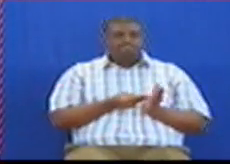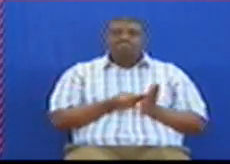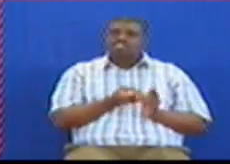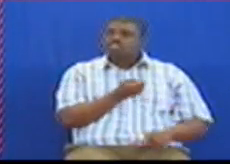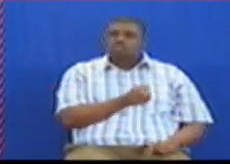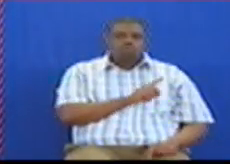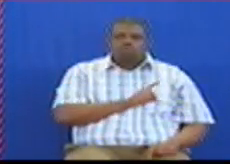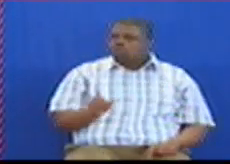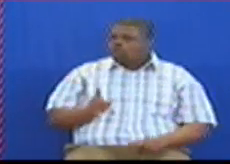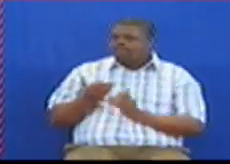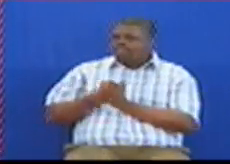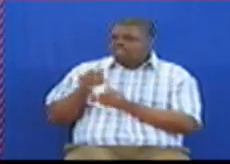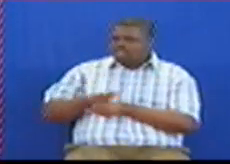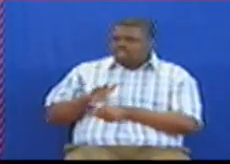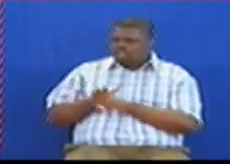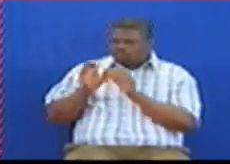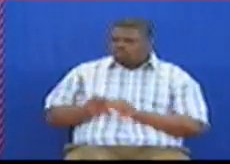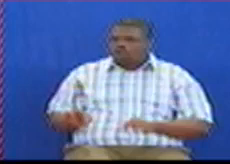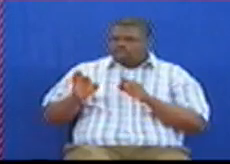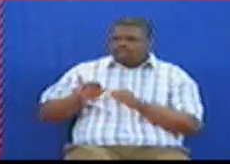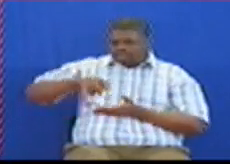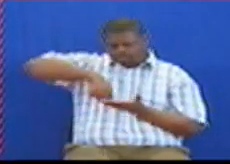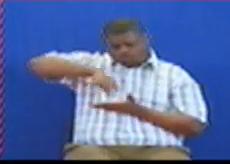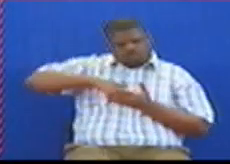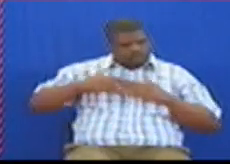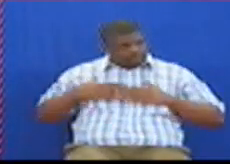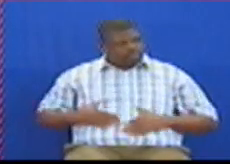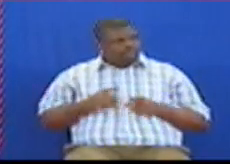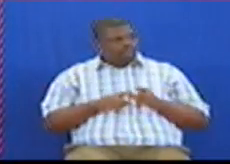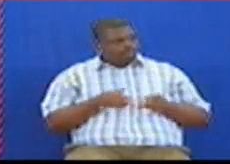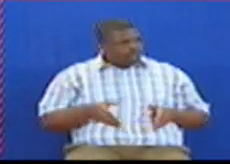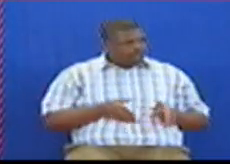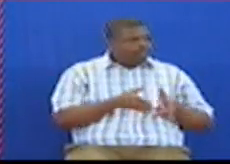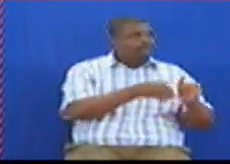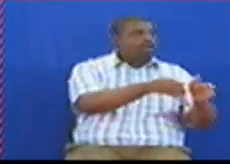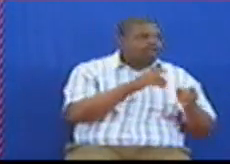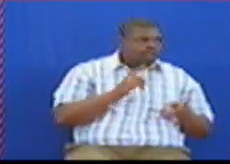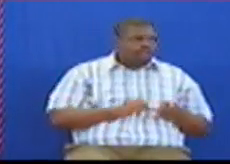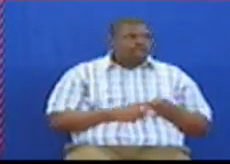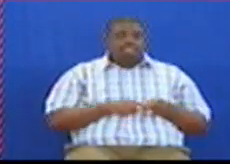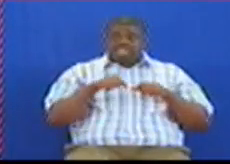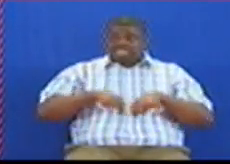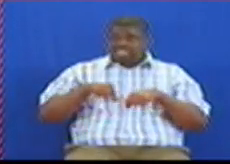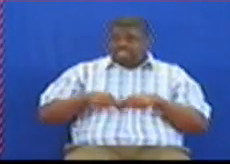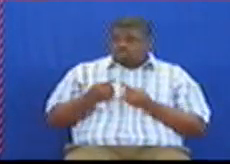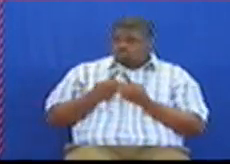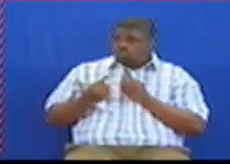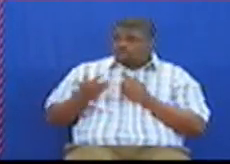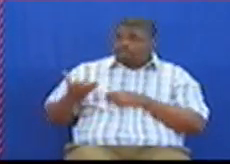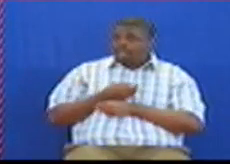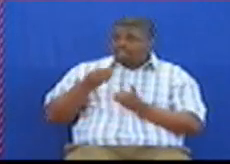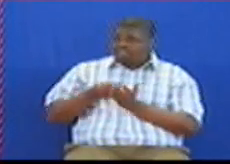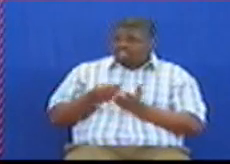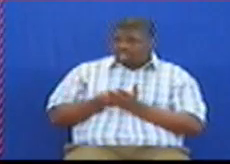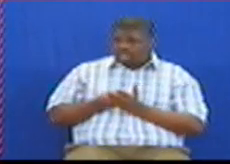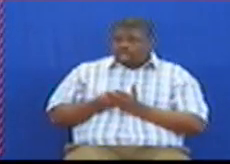fedha nyingi. Zimeendelea kuboresha vituo vya afya, zimeboresha barabara, zimeendelea na hivi tunavyoongea tumepata fedha kwa ajili ya hospitali ya